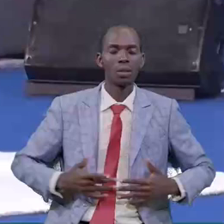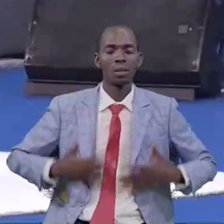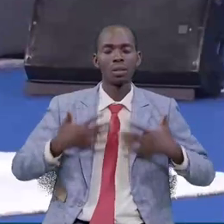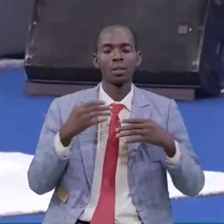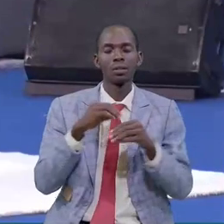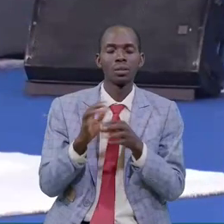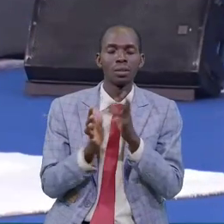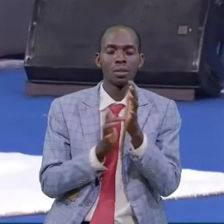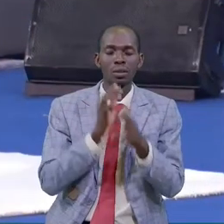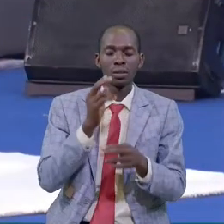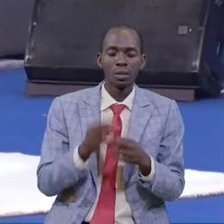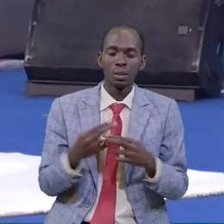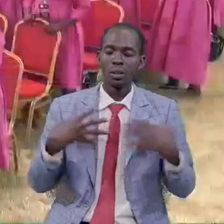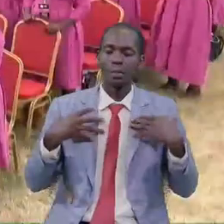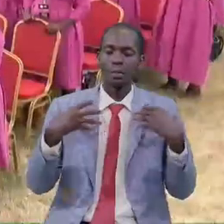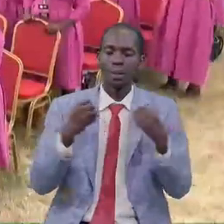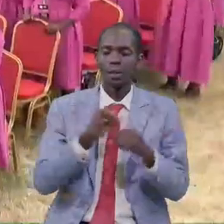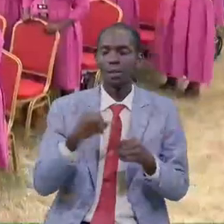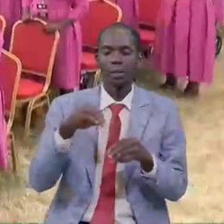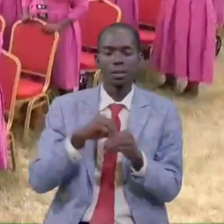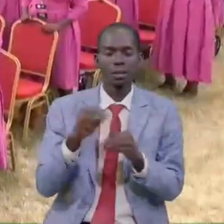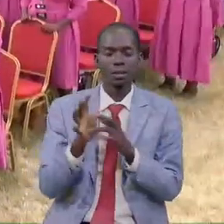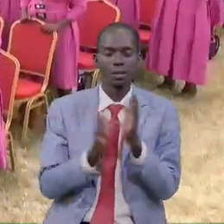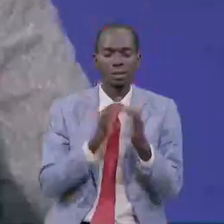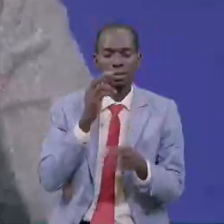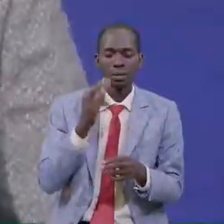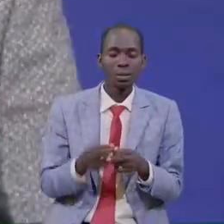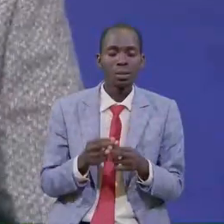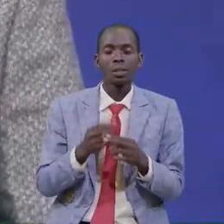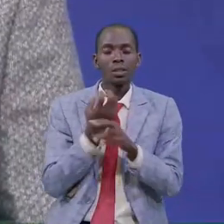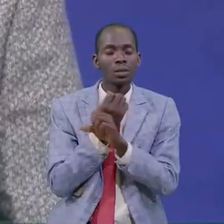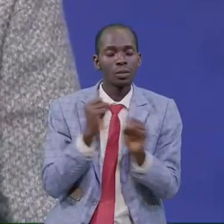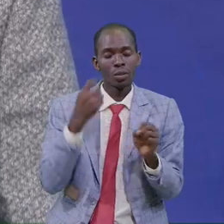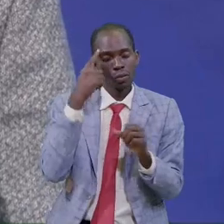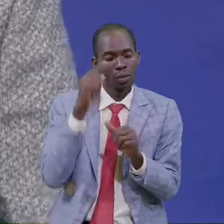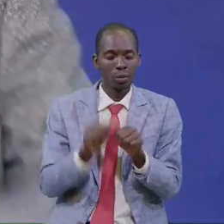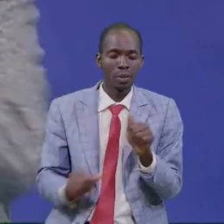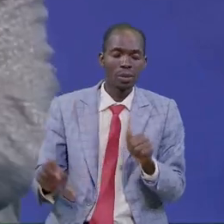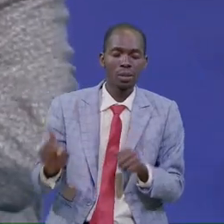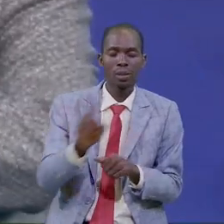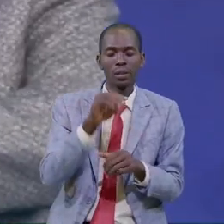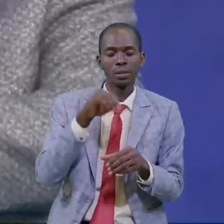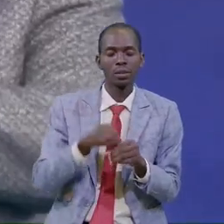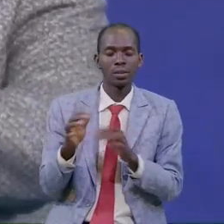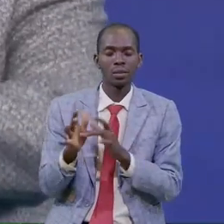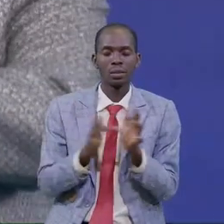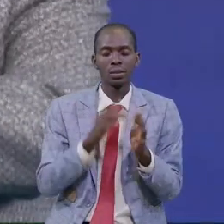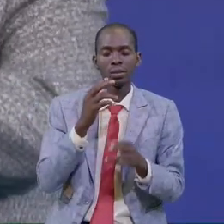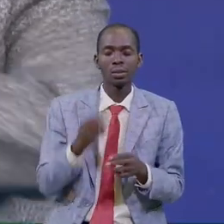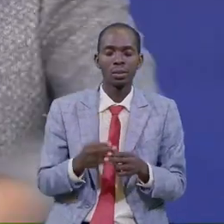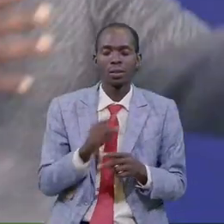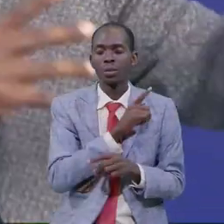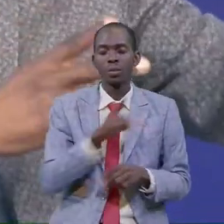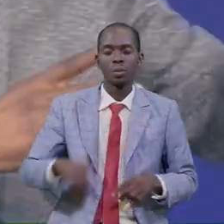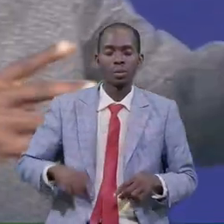dans in chaque every vie. Life. La guérison dans salvation chaque vie. For everyone. Le salut pour tout le monde. Lord, I pray, your Seigneur, Lord, je